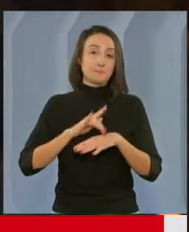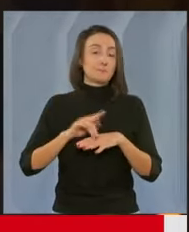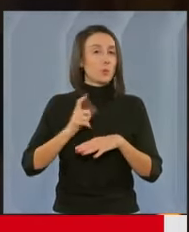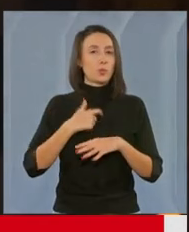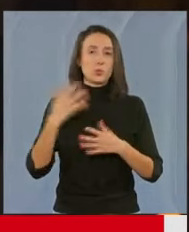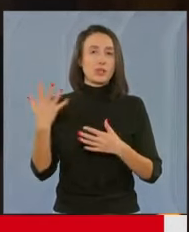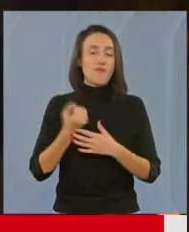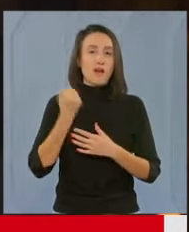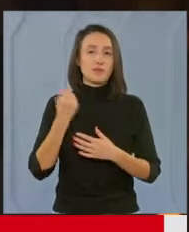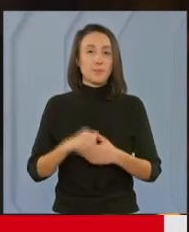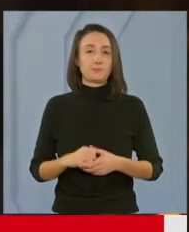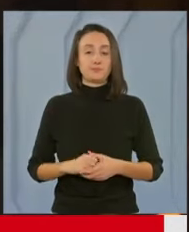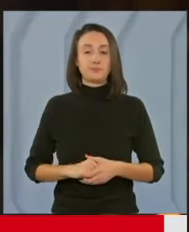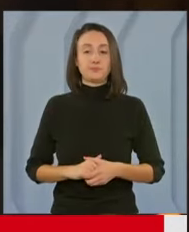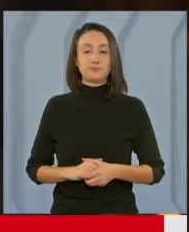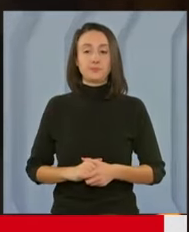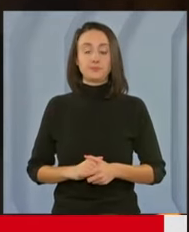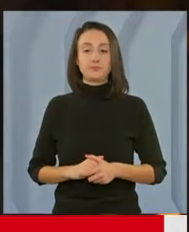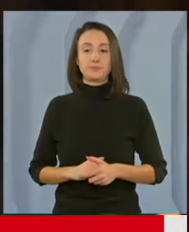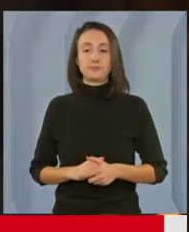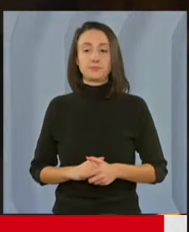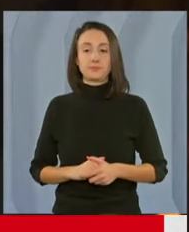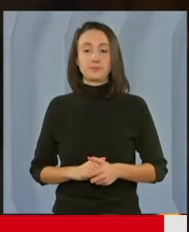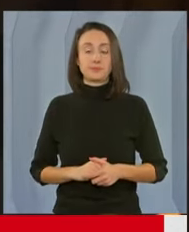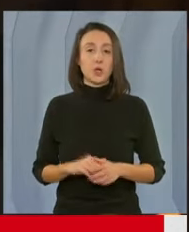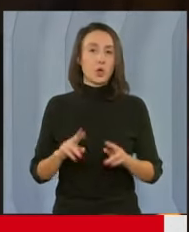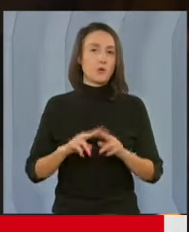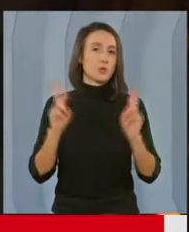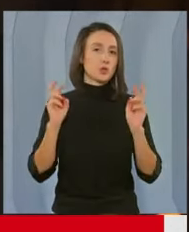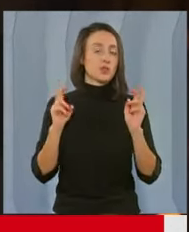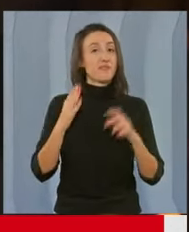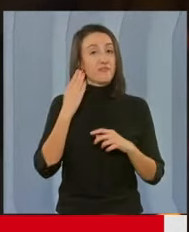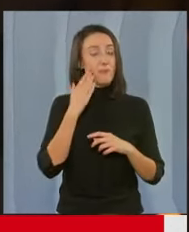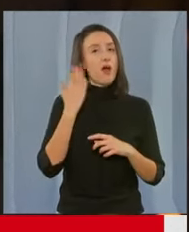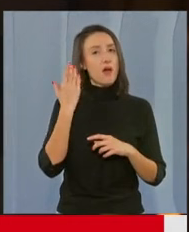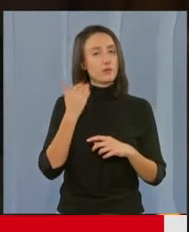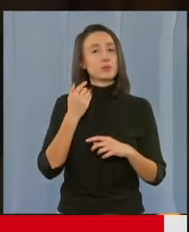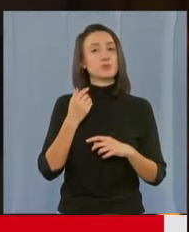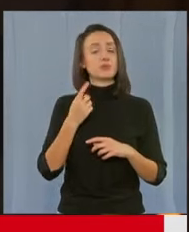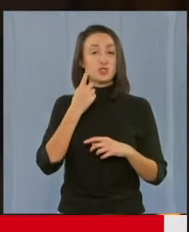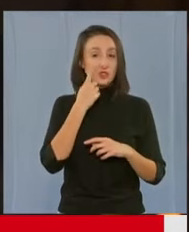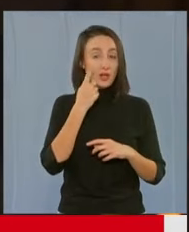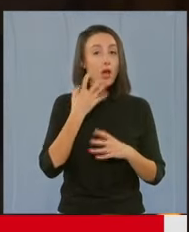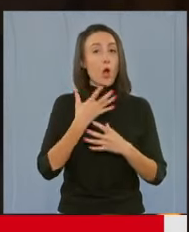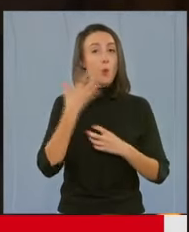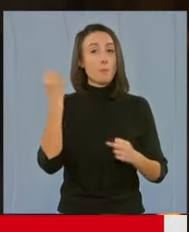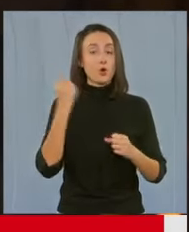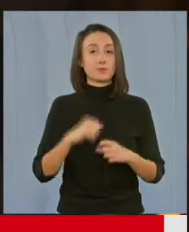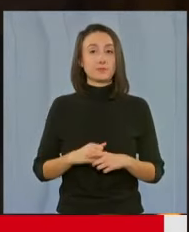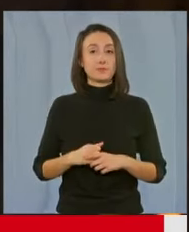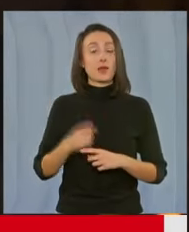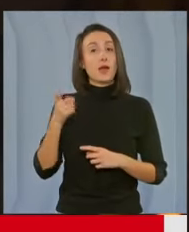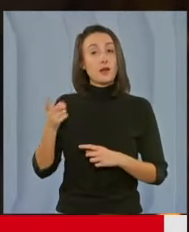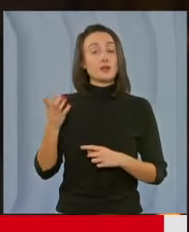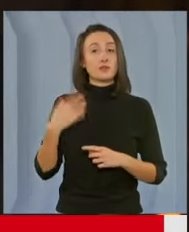mai putut face altceva decât să constate decesul. Potrivit unor surse, femeia a mai avut în trecut tentative de suicid.